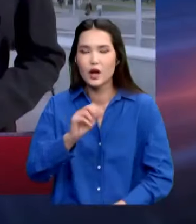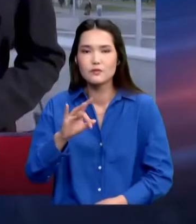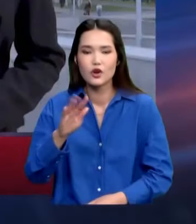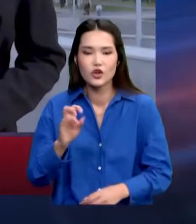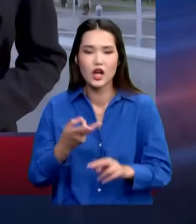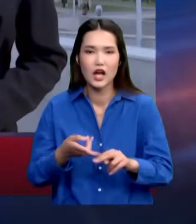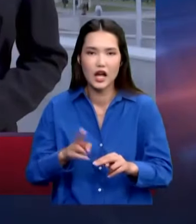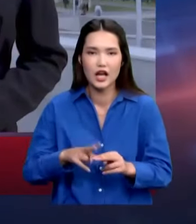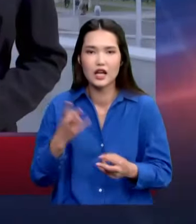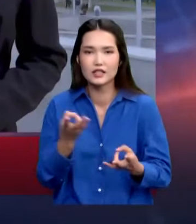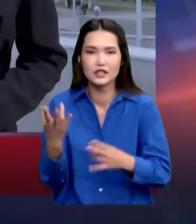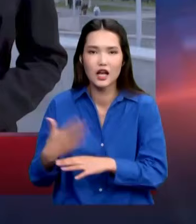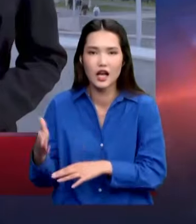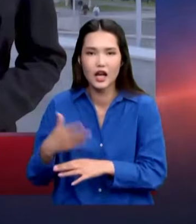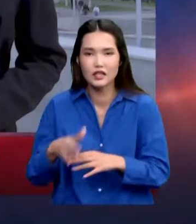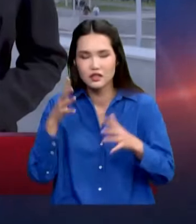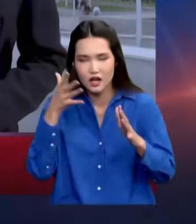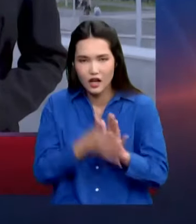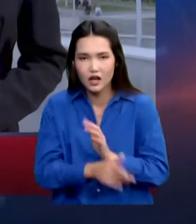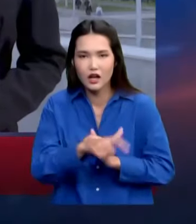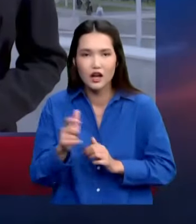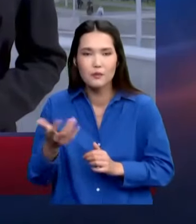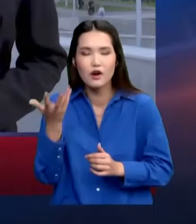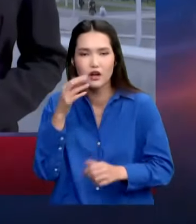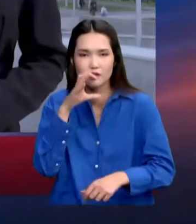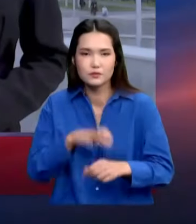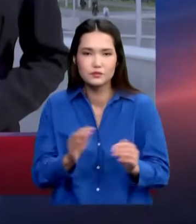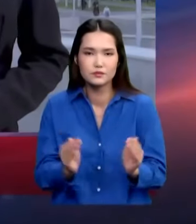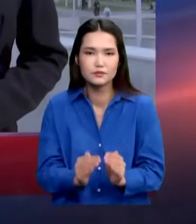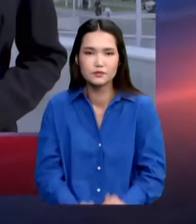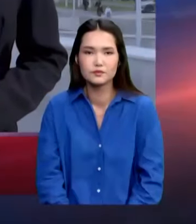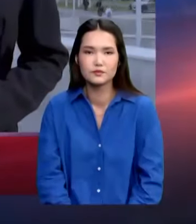шаралар кредитке батқан адамдар санын қаншалықты азайталады?